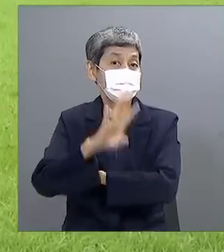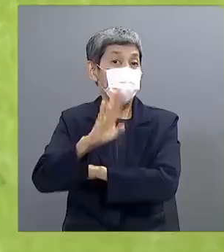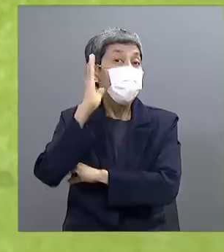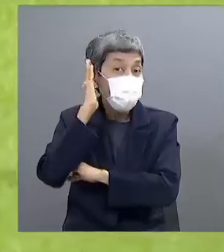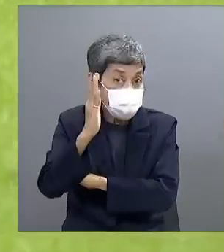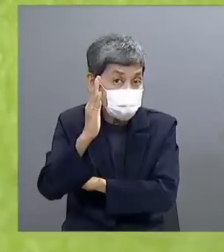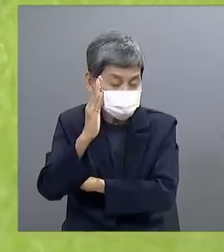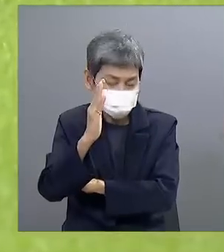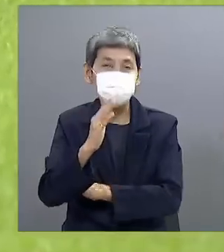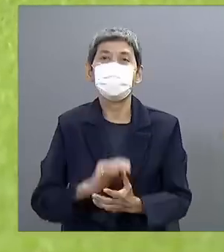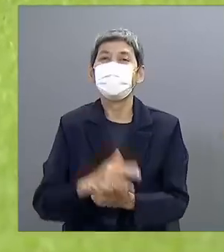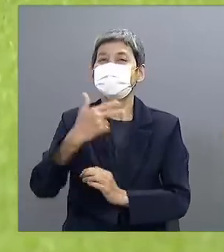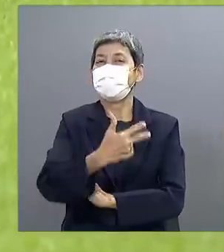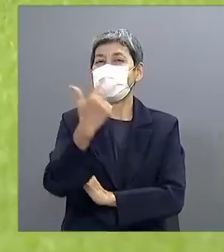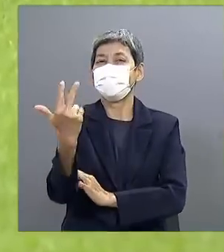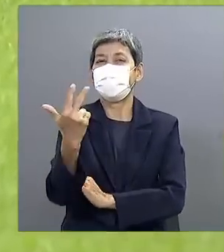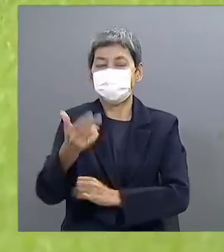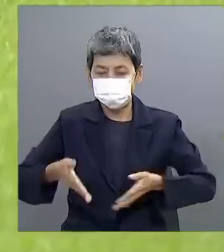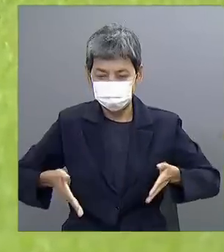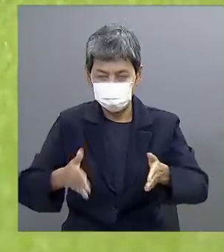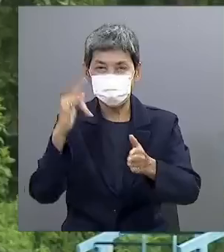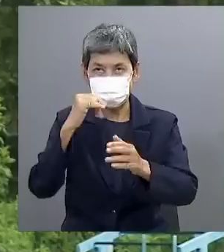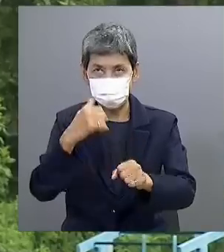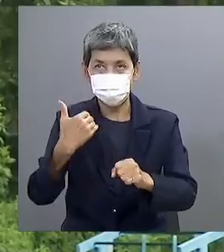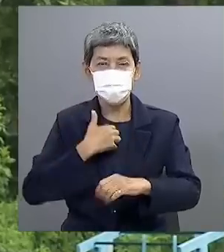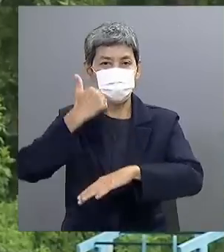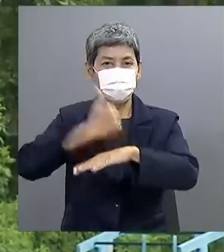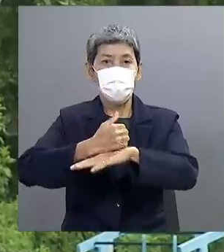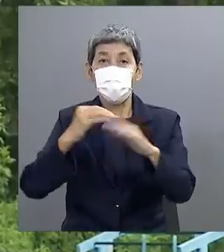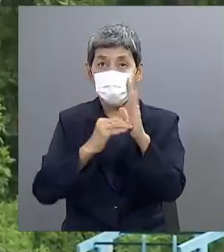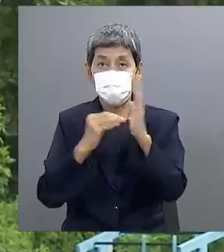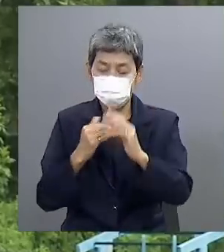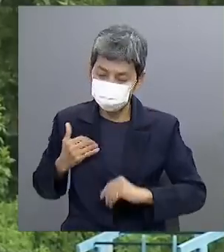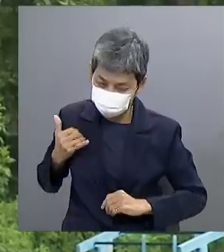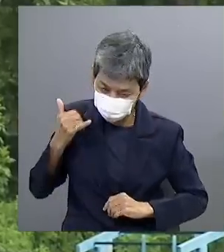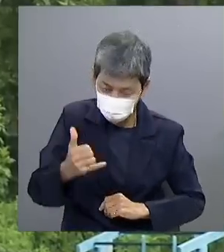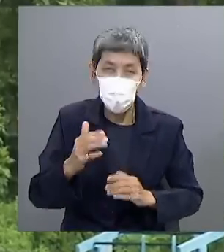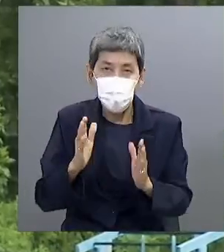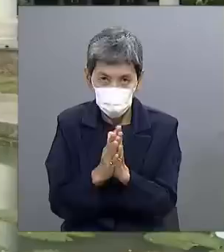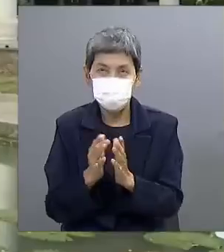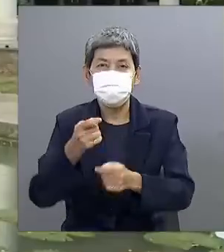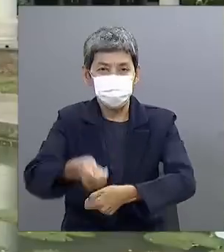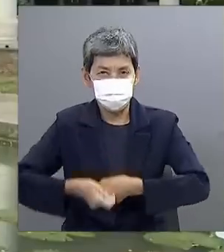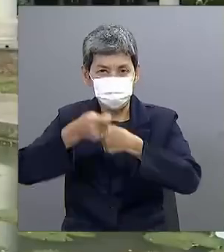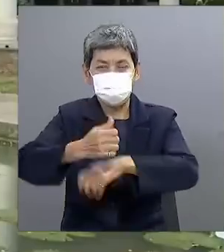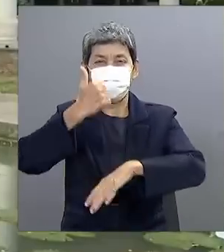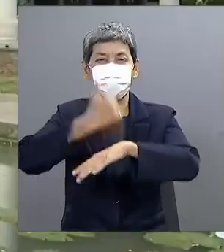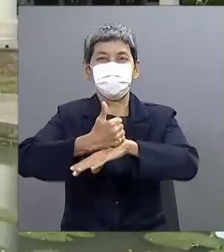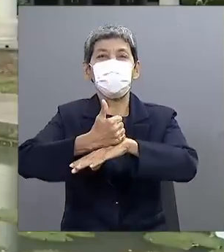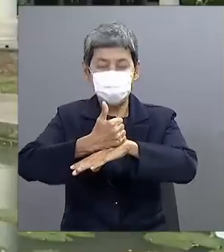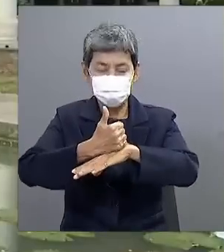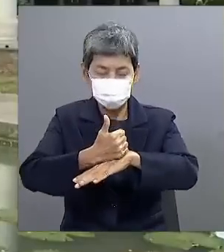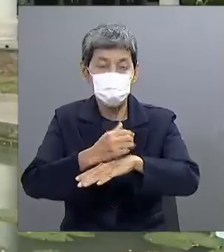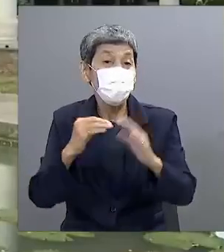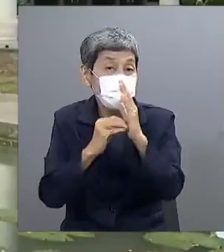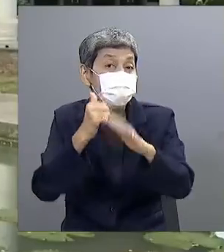านใหญ่ไทย PBS ถนนวิภาวดีค่ะผู้ว่ากทม.นั้นก็จะเดินทางไปร่วมปลูกต้นไม้กับทางผู้บริหารซึ่งผู้ว่ากทม.ก็ได้กล่